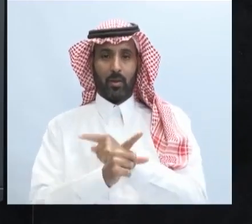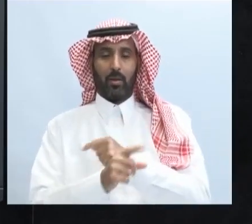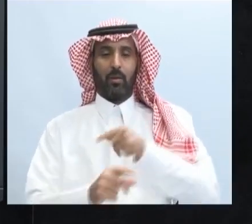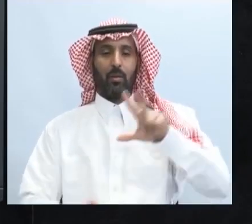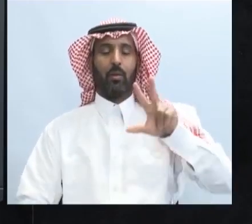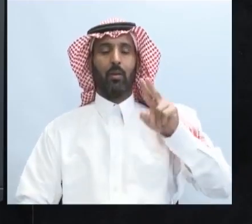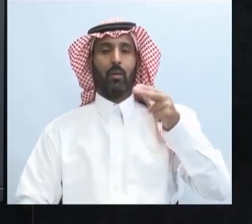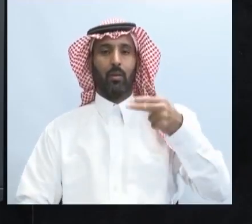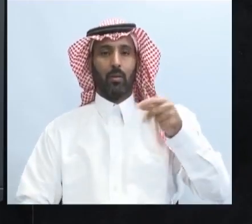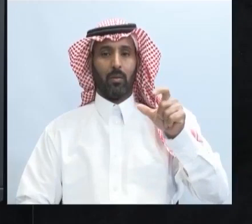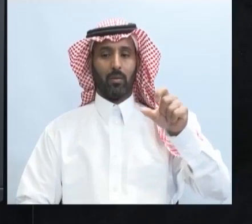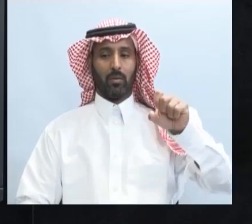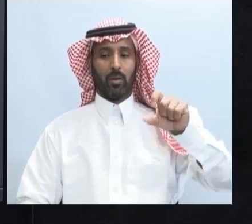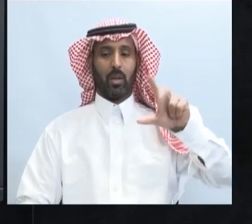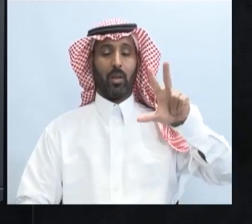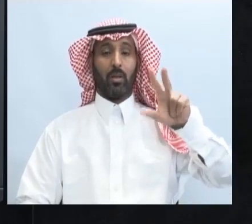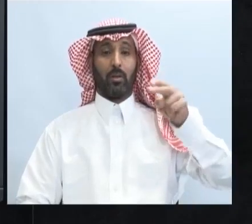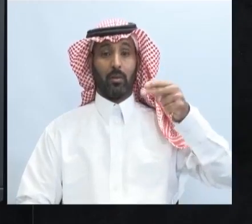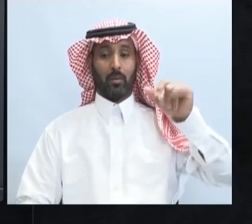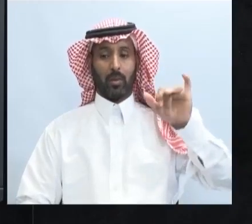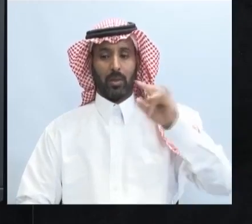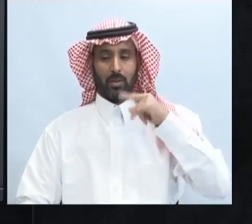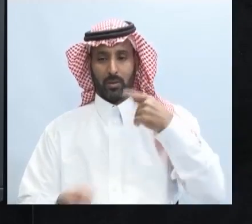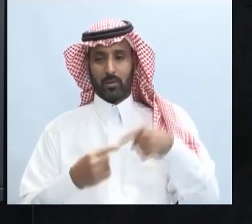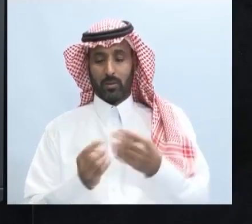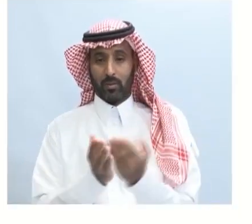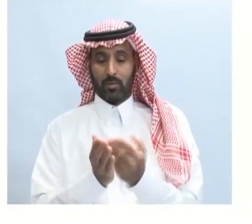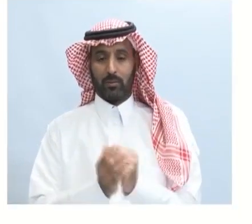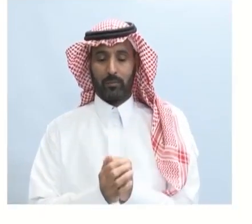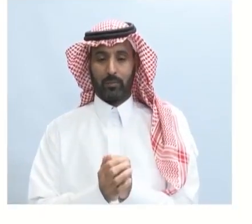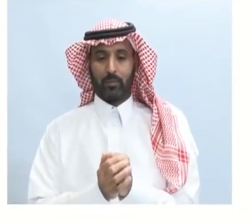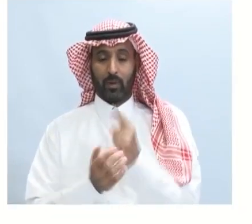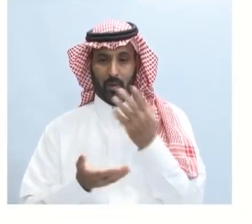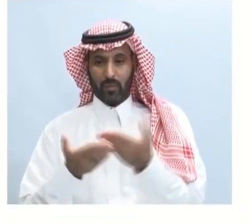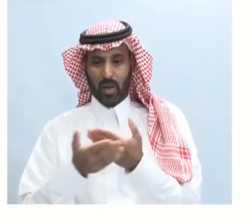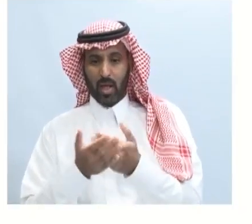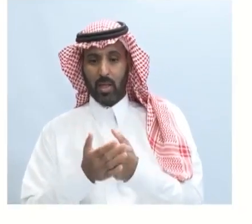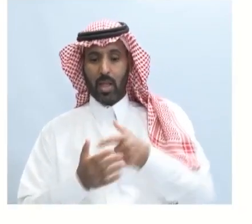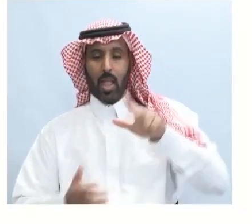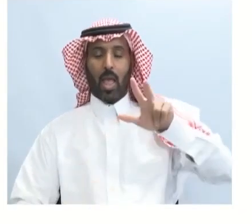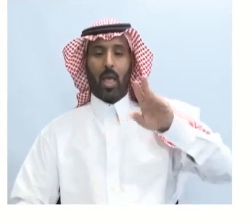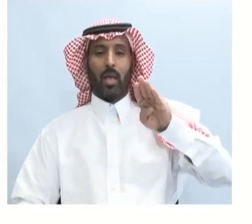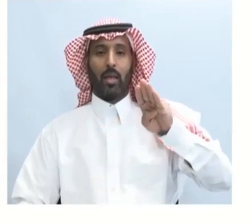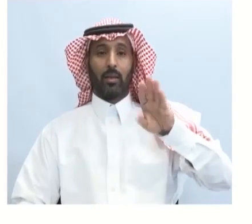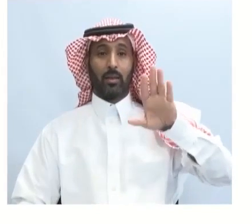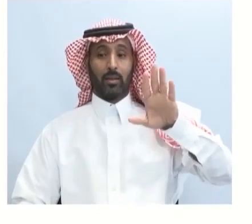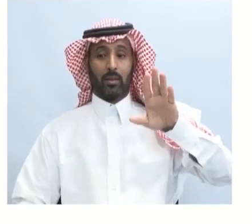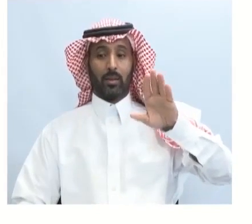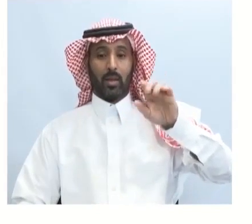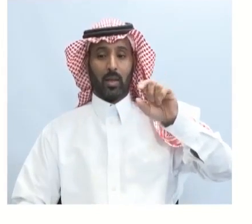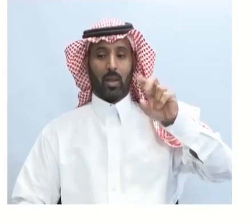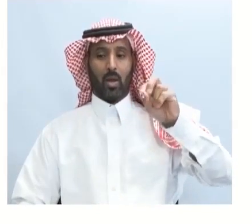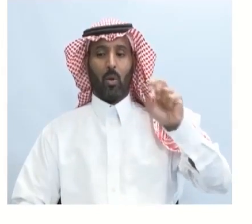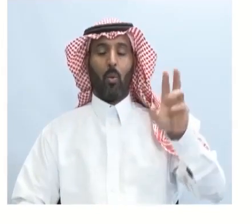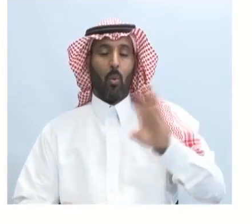عتيبي ونرحب باستاذ لغه الاشاره صالح العجان اليوم باذن الله سيكون درسنا عن تفاعلات الاكسده والاختزال نحن في